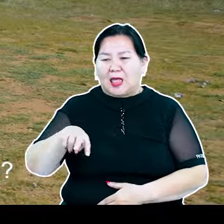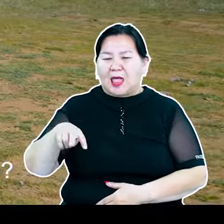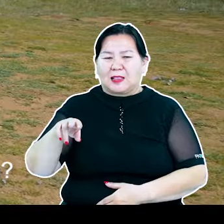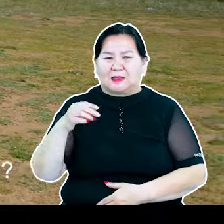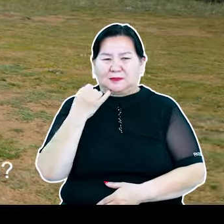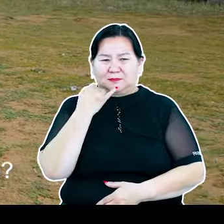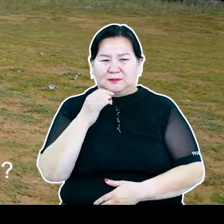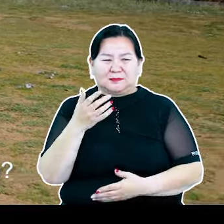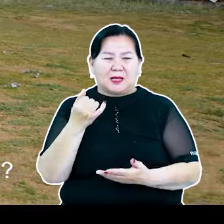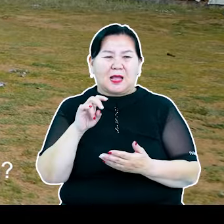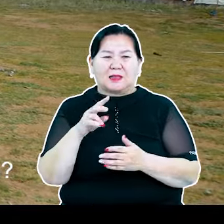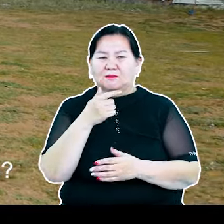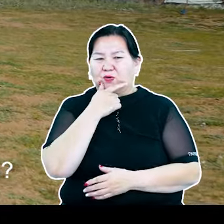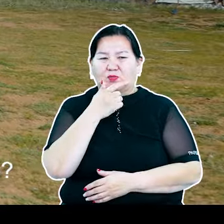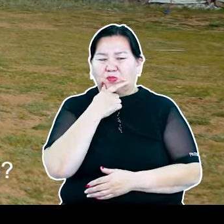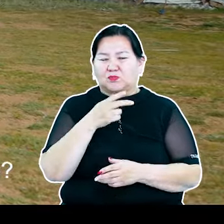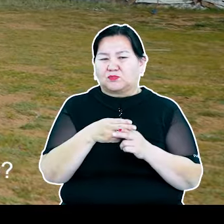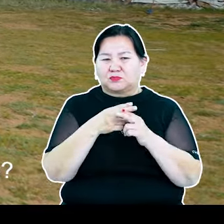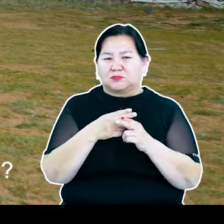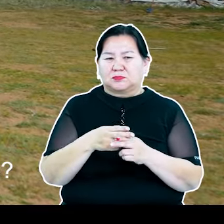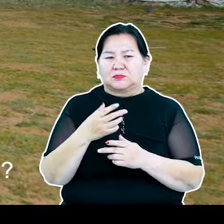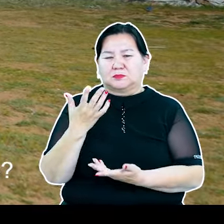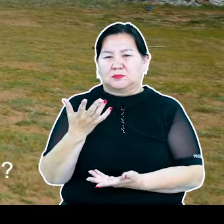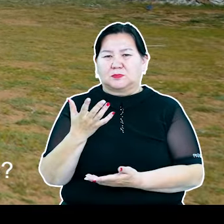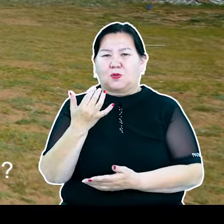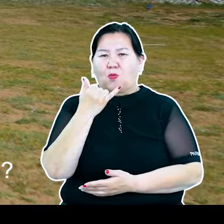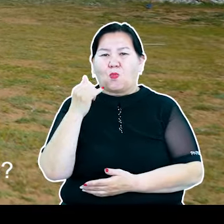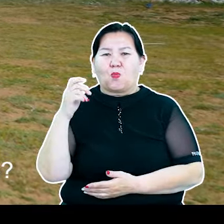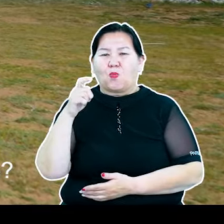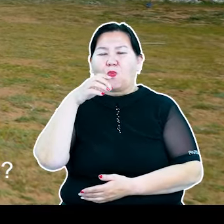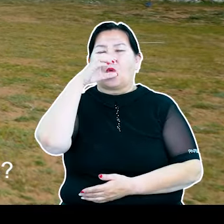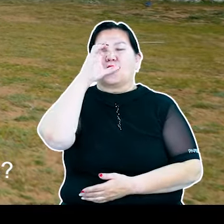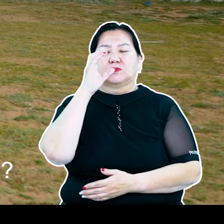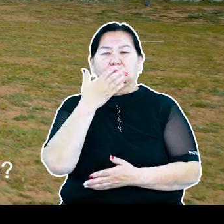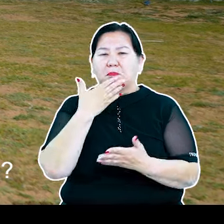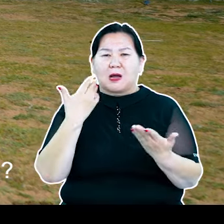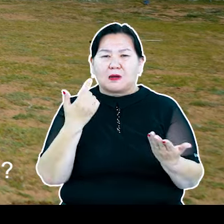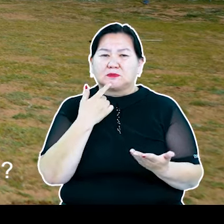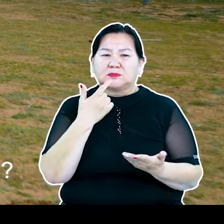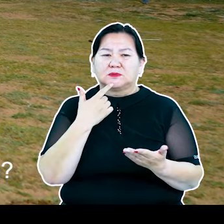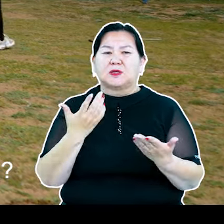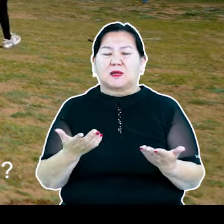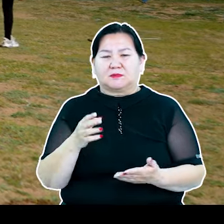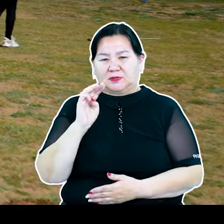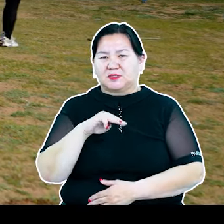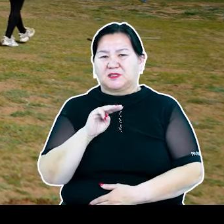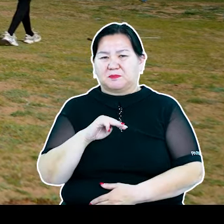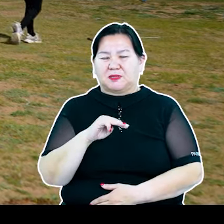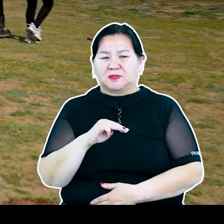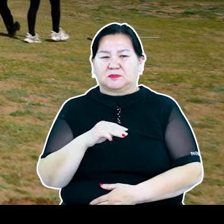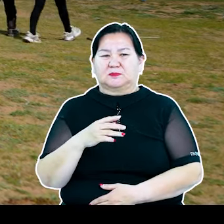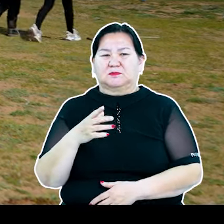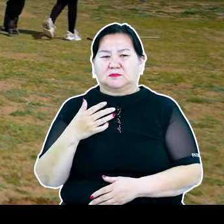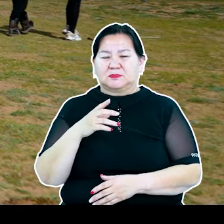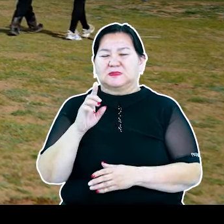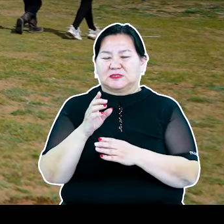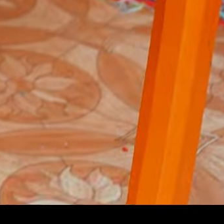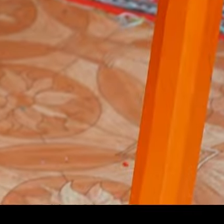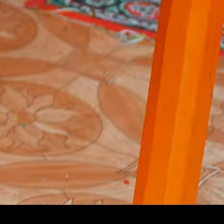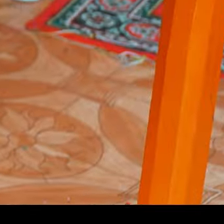Бидэнд энэ аваас туслах хүн баарыг олдохгүй юм байна дөө. Уух усгүй болж ээж л энэ хүмүүс ойлгох юм бах та. Харин тийм ээ.